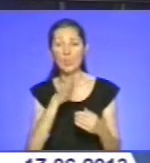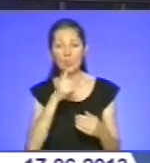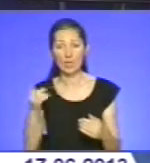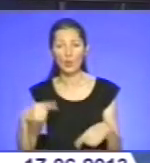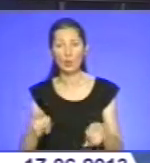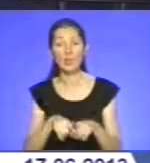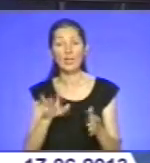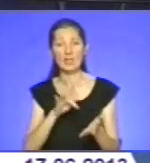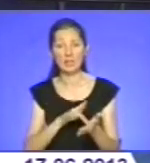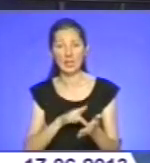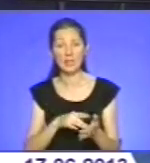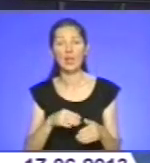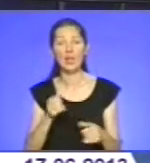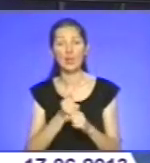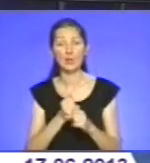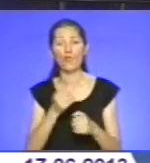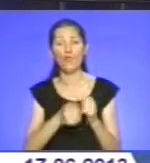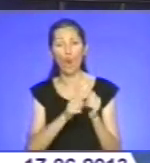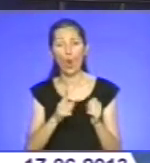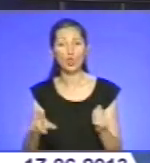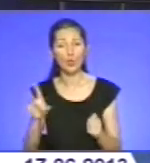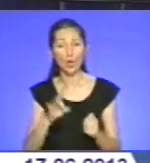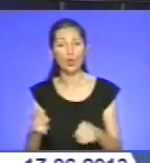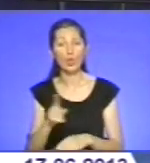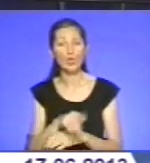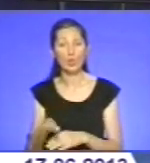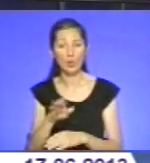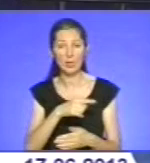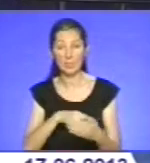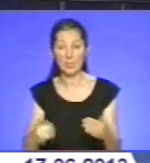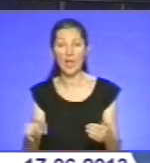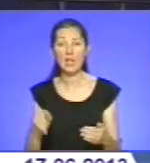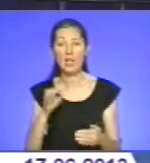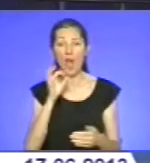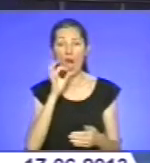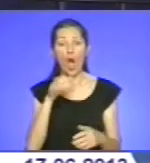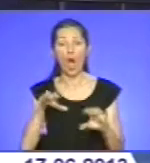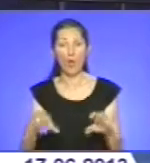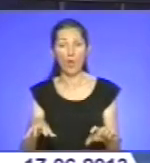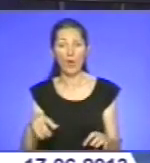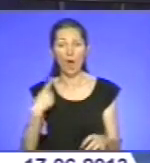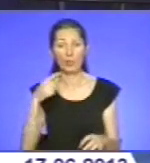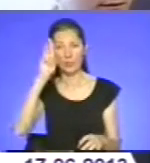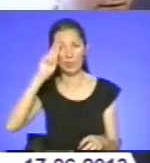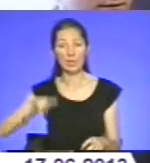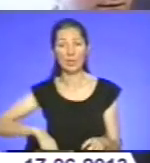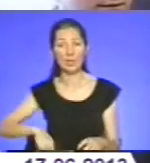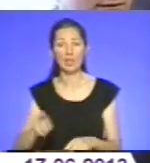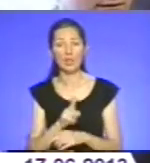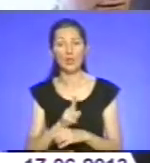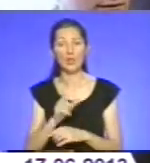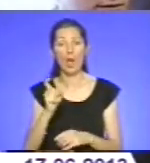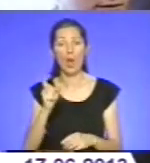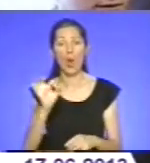адміністративних послуг запрацюють у кожному районі Тернопільщини, зазначив голова обласної державної адміністрації Валентин Хоптян. На